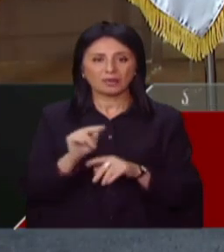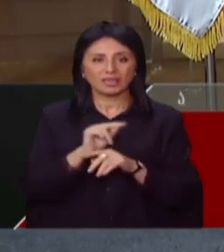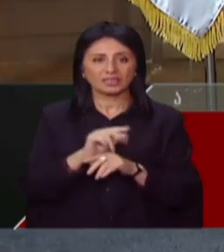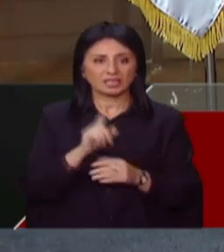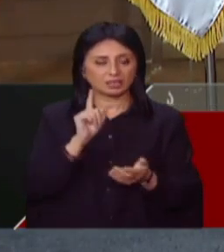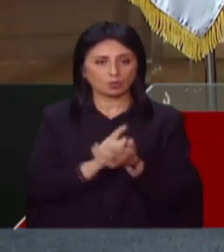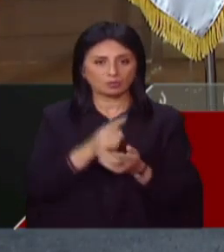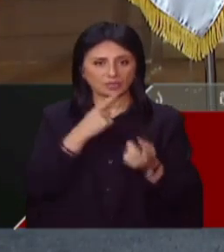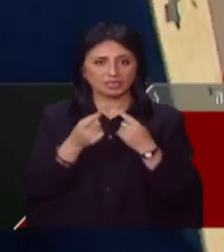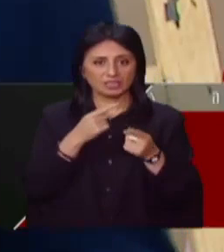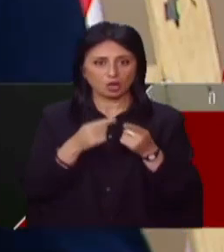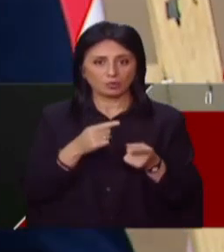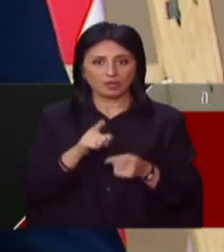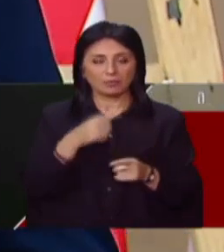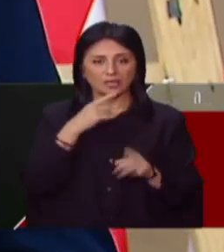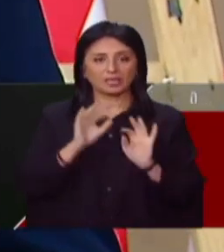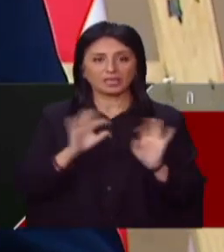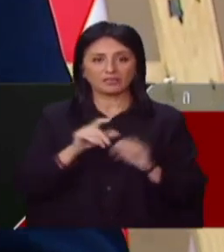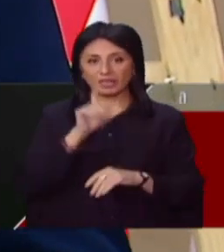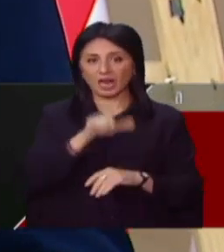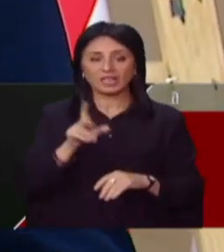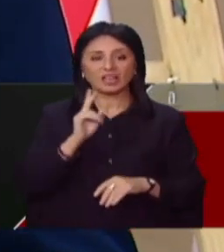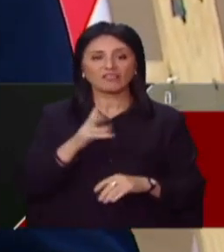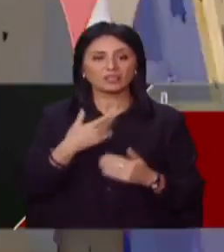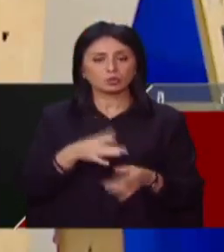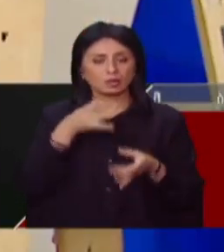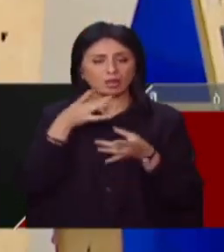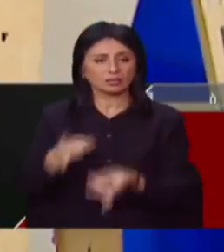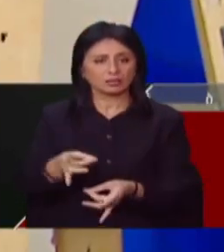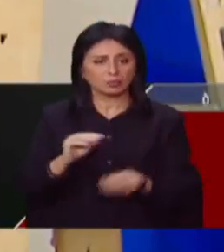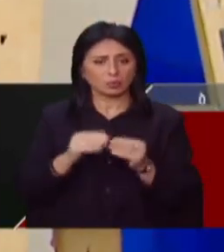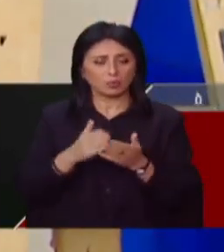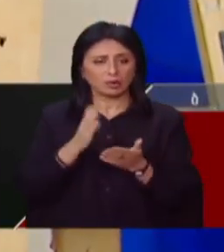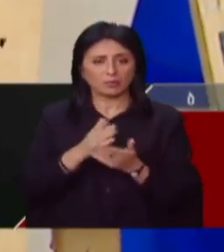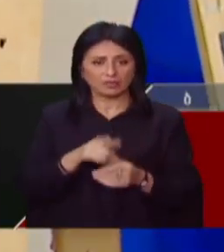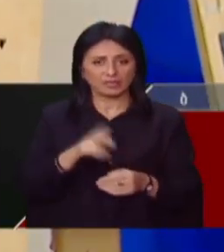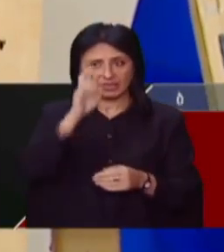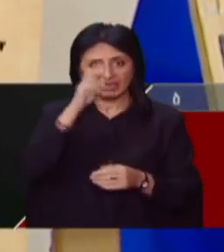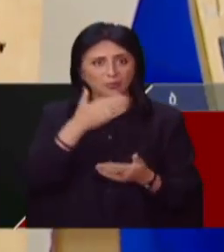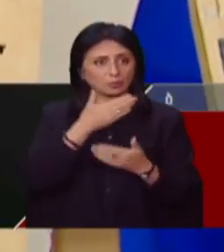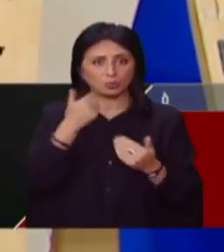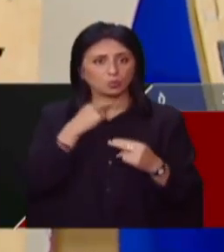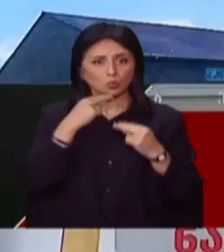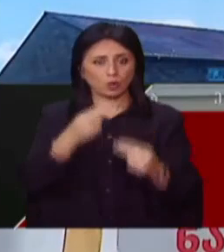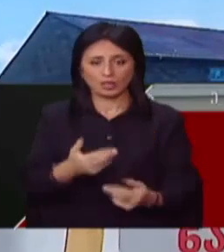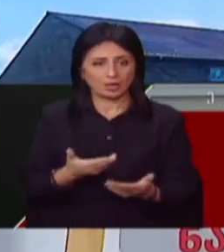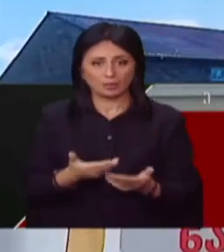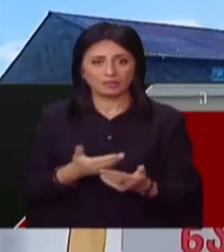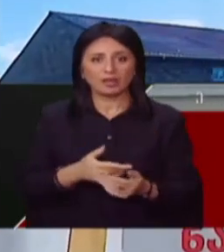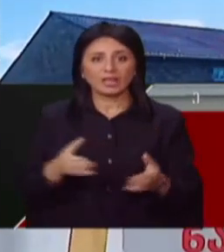შექმნის აუცილებლობაზე ისაუბრეს. მათი განცხადებით ადამიანებს, რომლებიც ამ პრობლემის წინაშე დგანან, სახელმწიფო არ აქცევს სათანადო